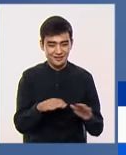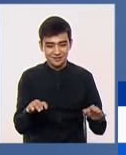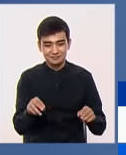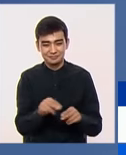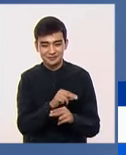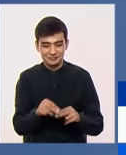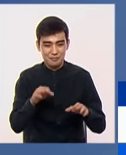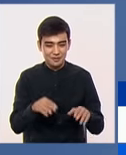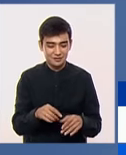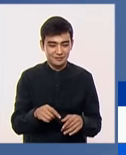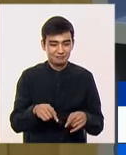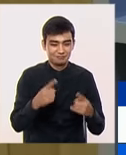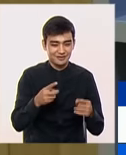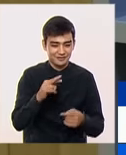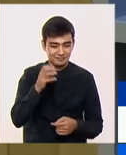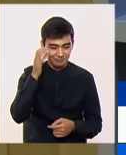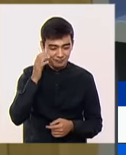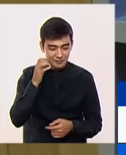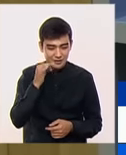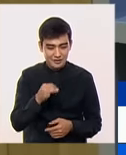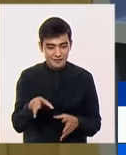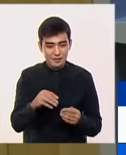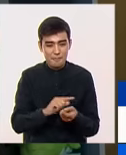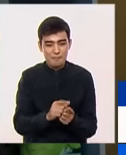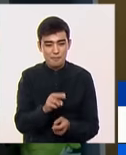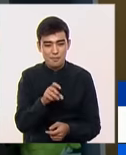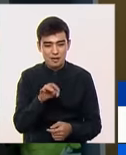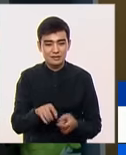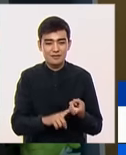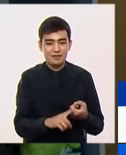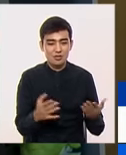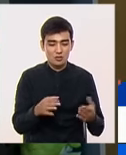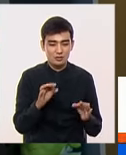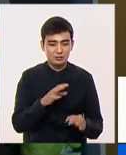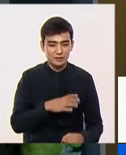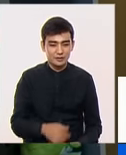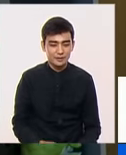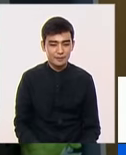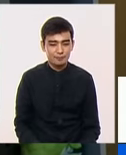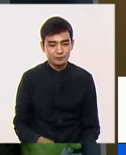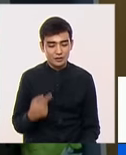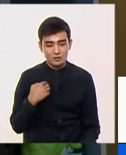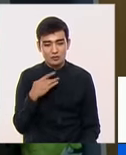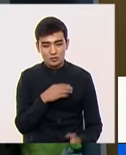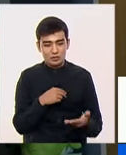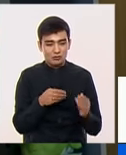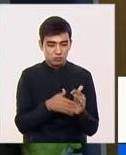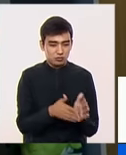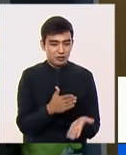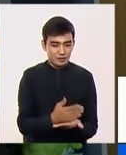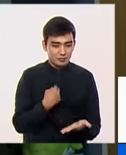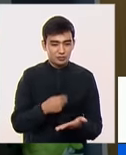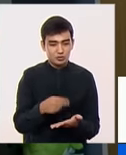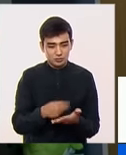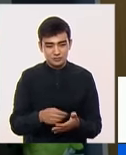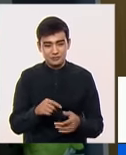учреждения нам рассказали в связи с чем меняются прайсы мы можем сэкономить на канцелярии на каких-то постоянных расходов но главное наша